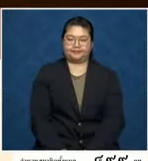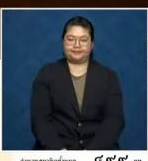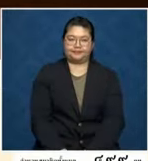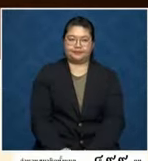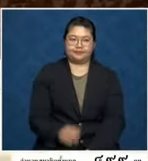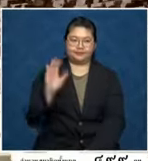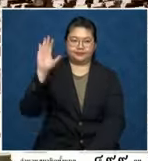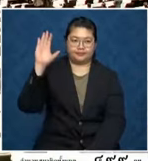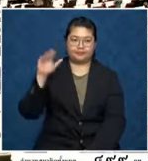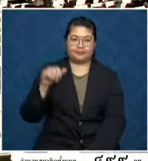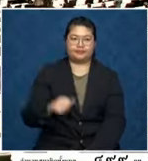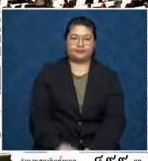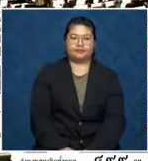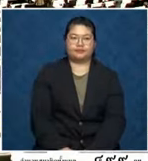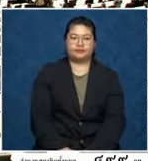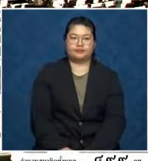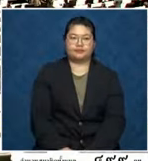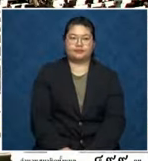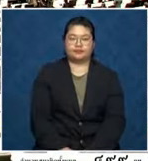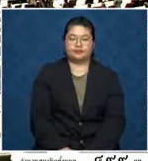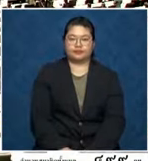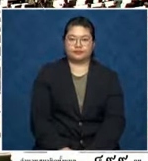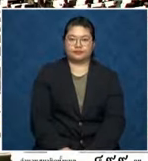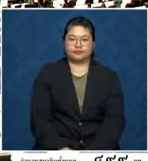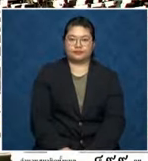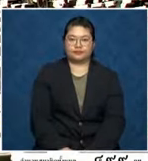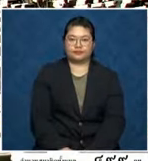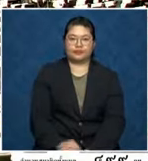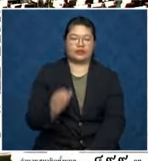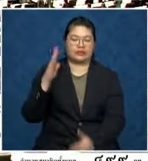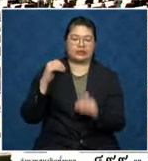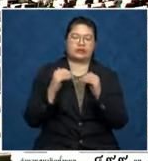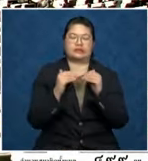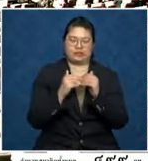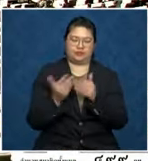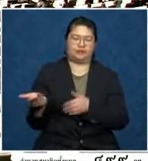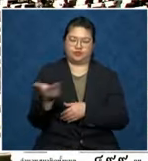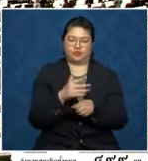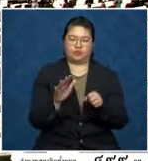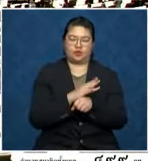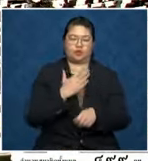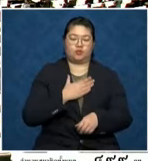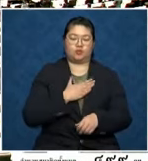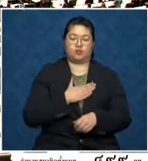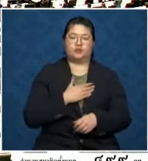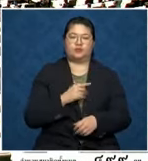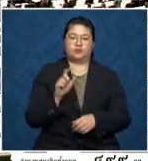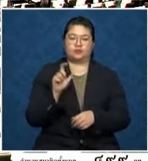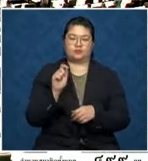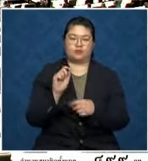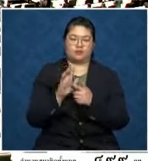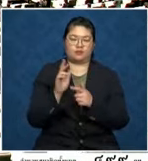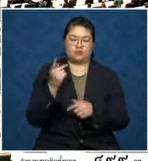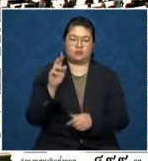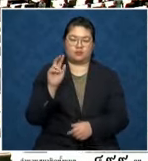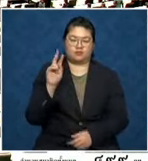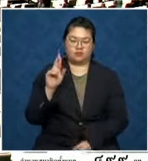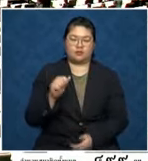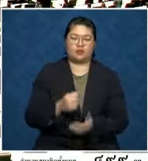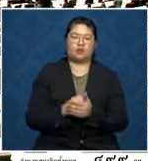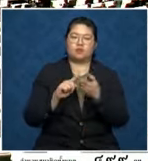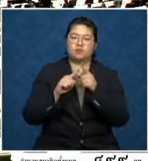านครับขออนุญาตนิดเดียวครับเพื่อรักษาสิทธิ์เพื่อนสมาชิกกันนะครับผมอรรถกรนะครับก็ได้รับแจ้งจ